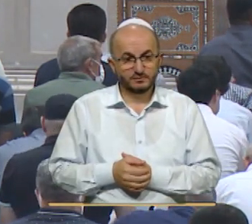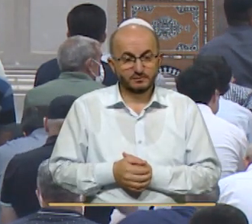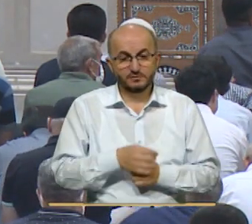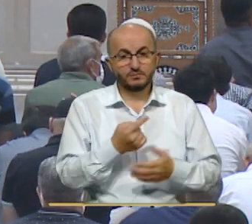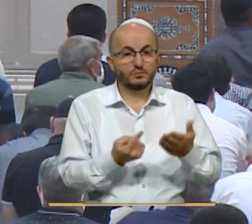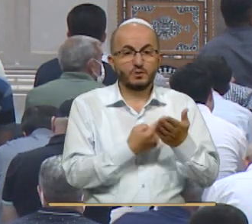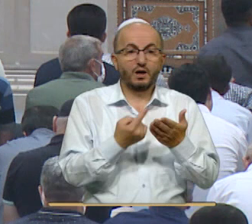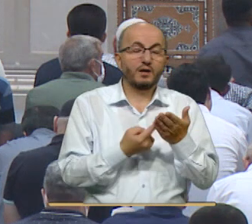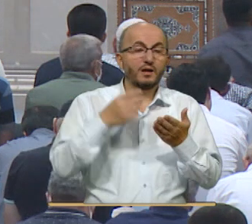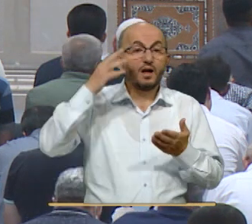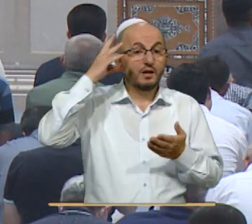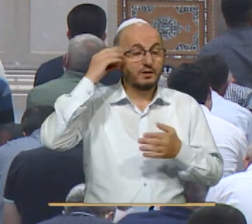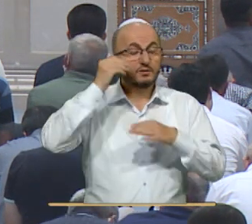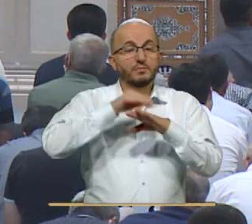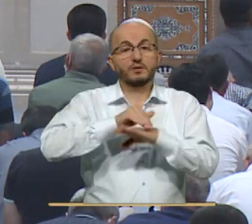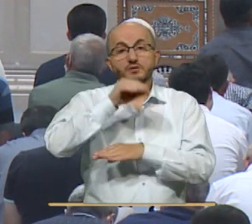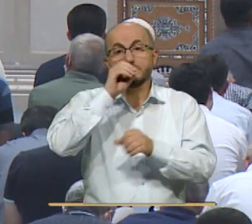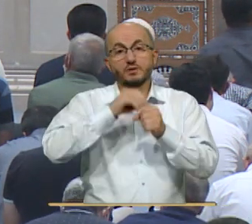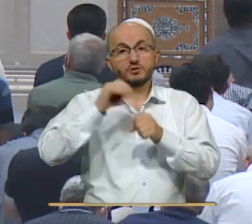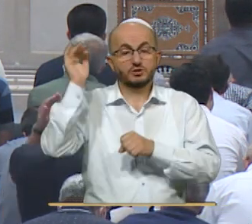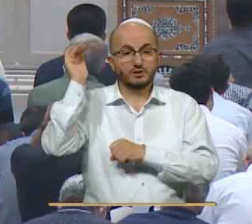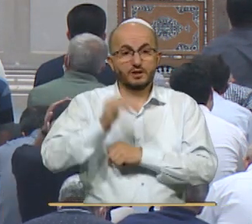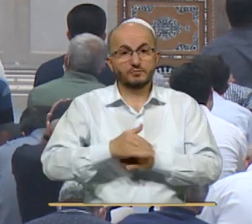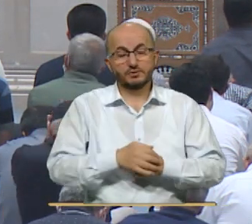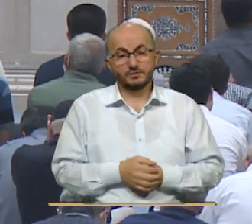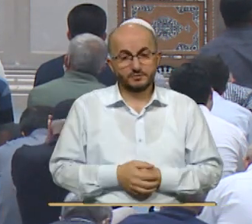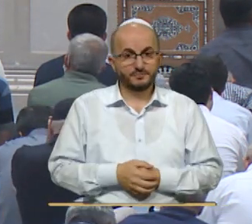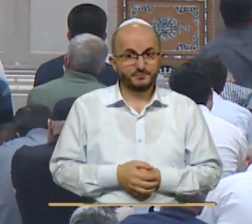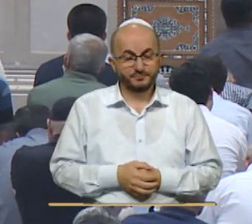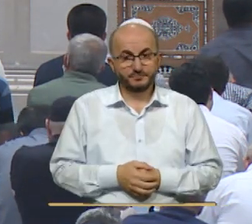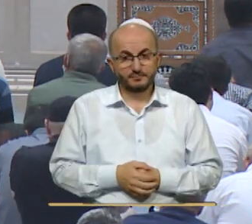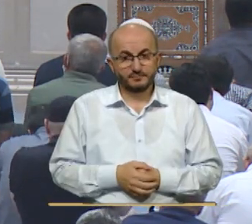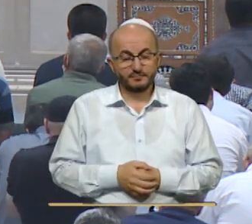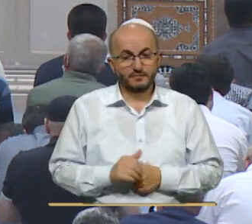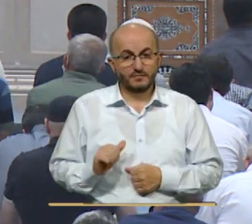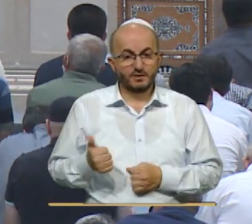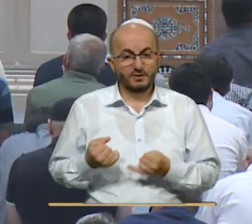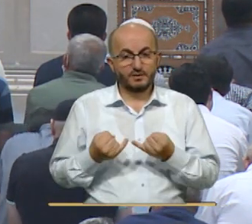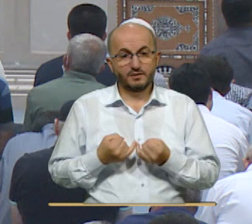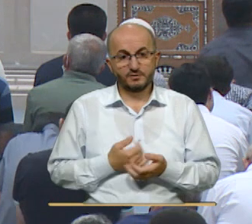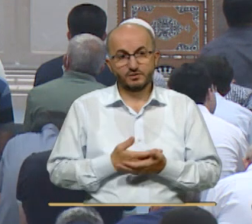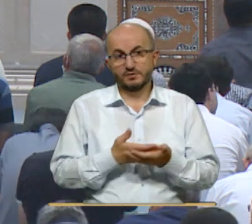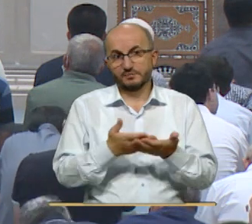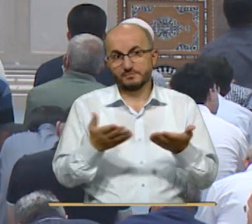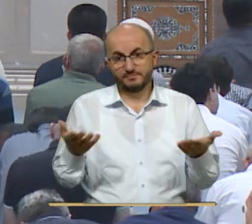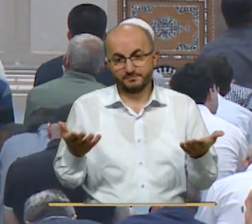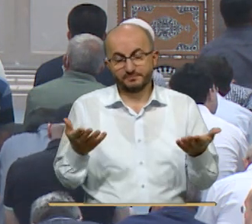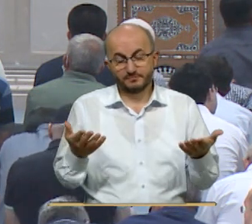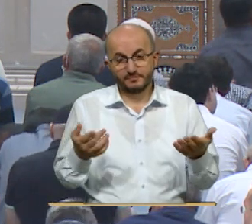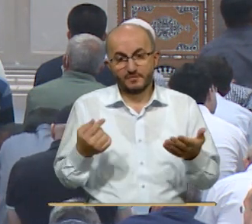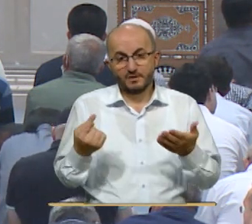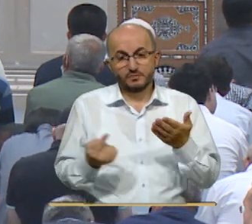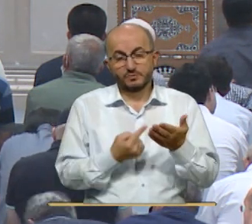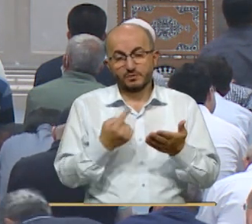Kur'an anlaşılmak ve yaşanmak için gelmiştir. Değerli kardeşlerim, şimdi